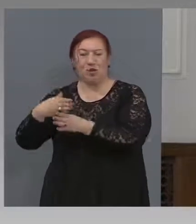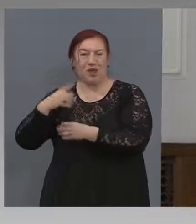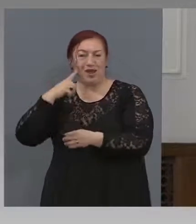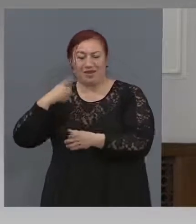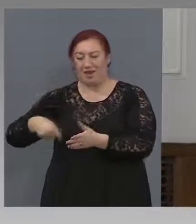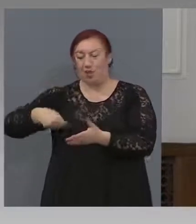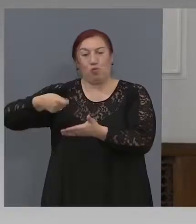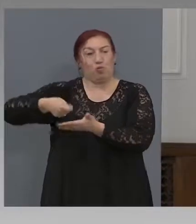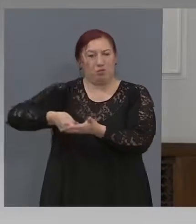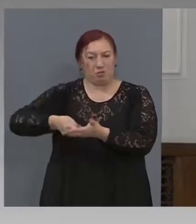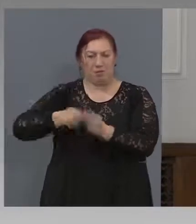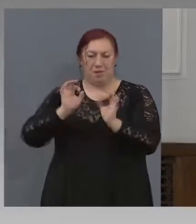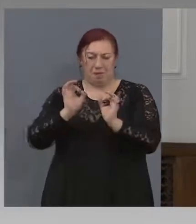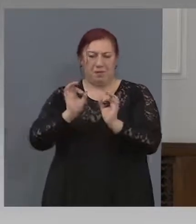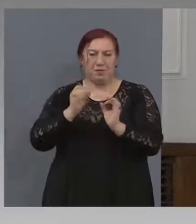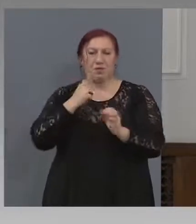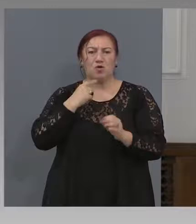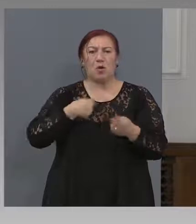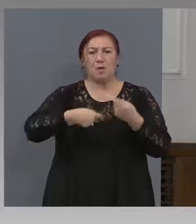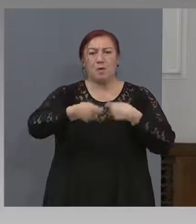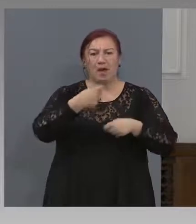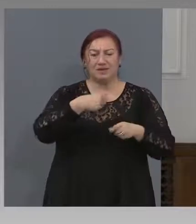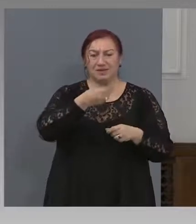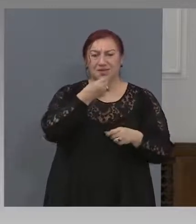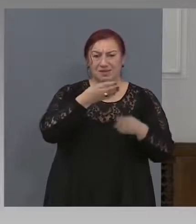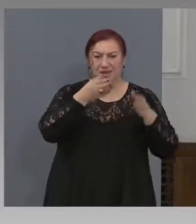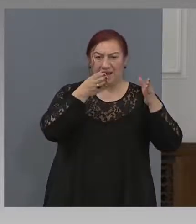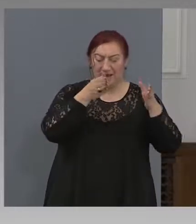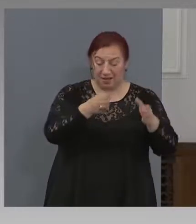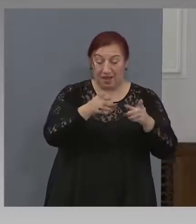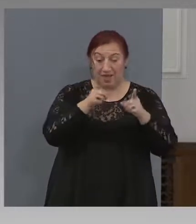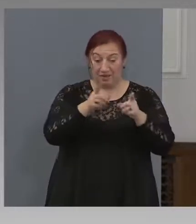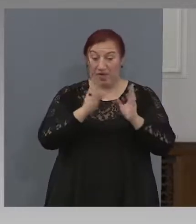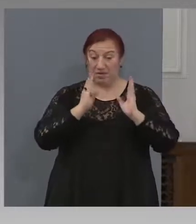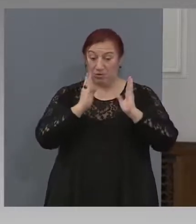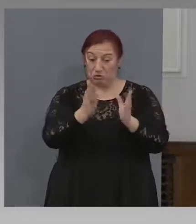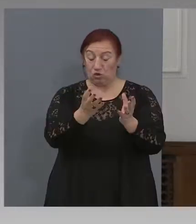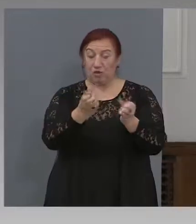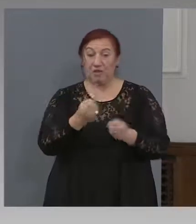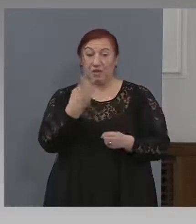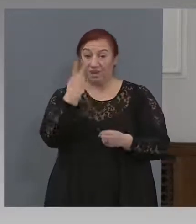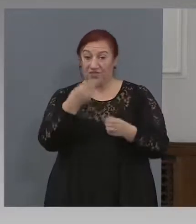са магазините за храни. И в тази посока приехме две мерки.